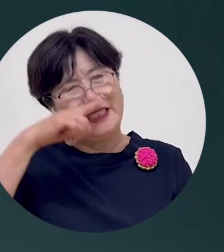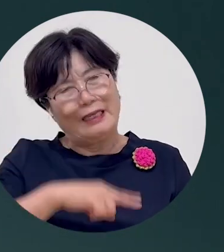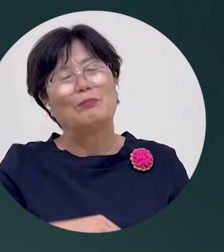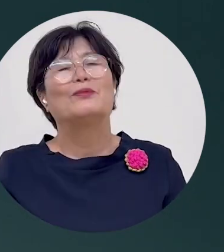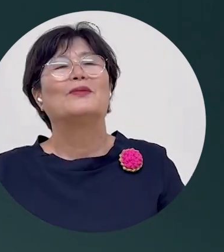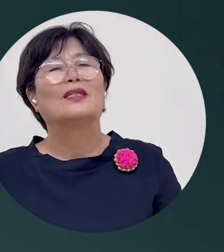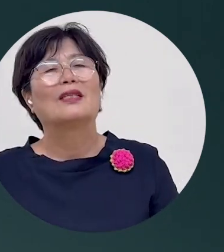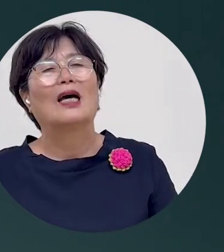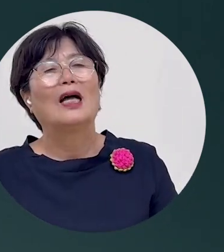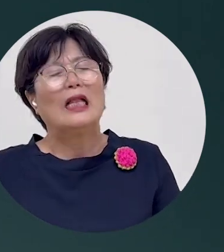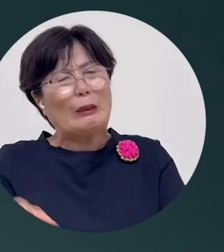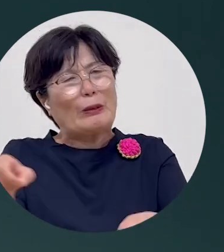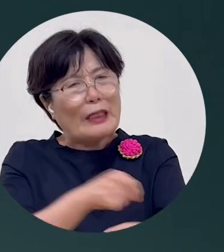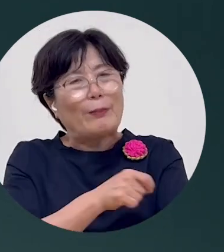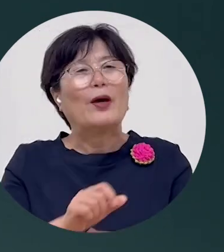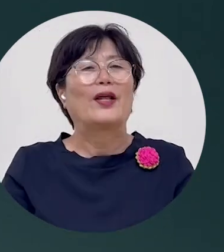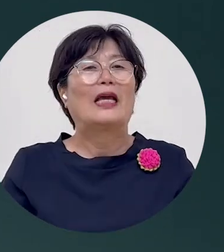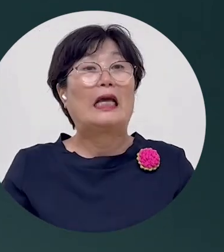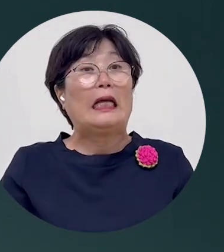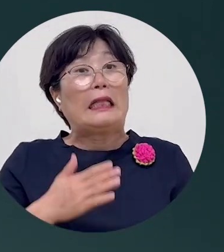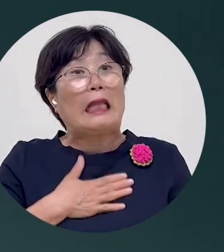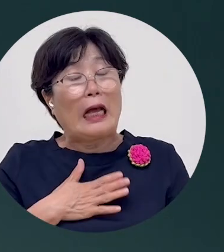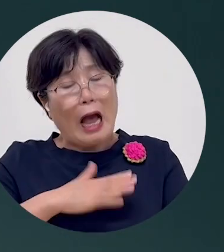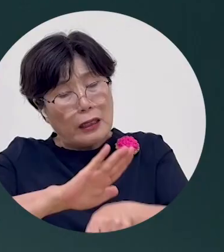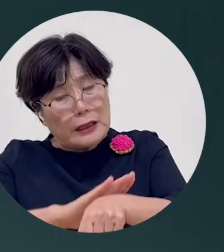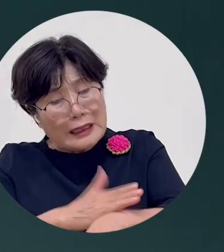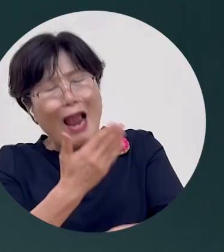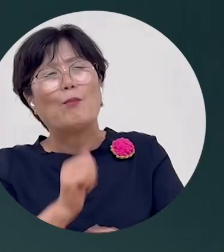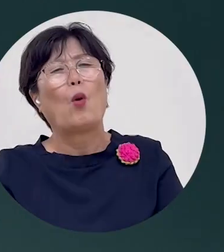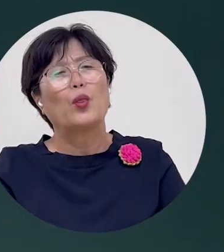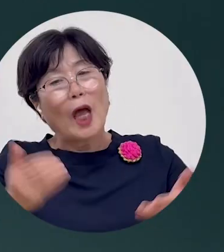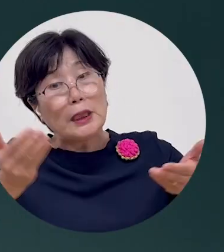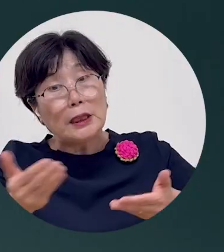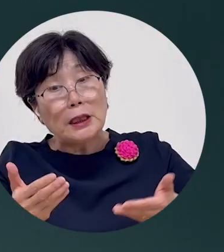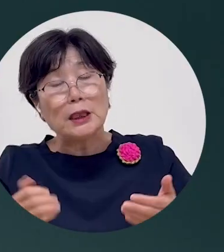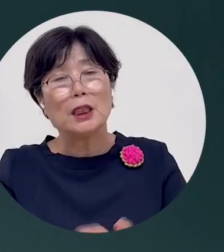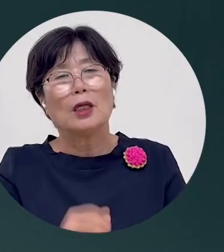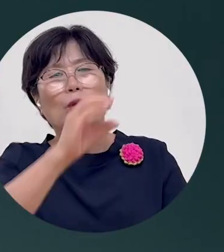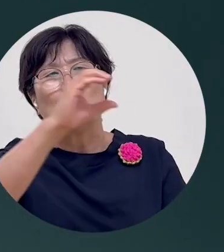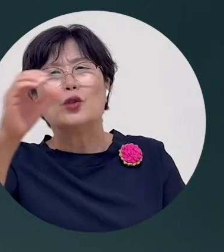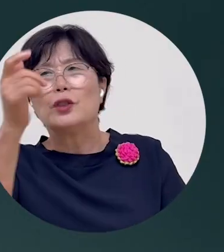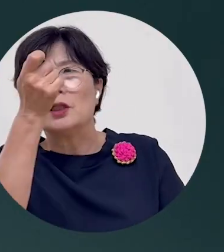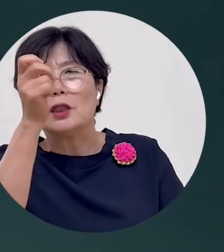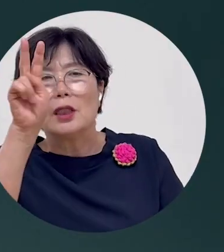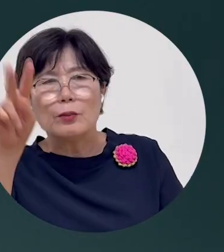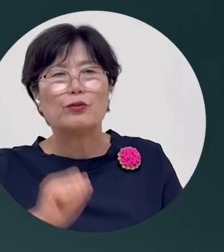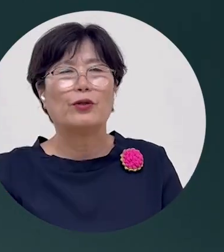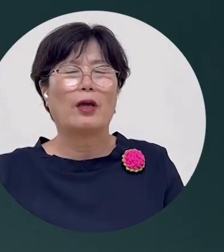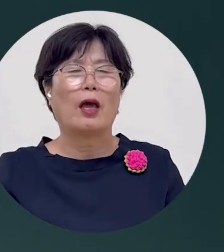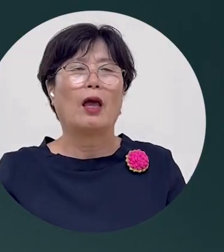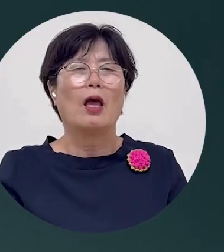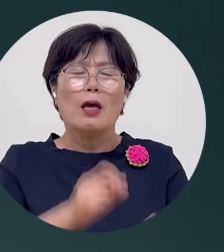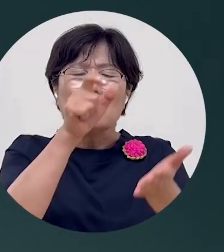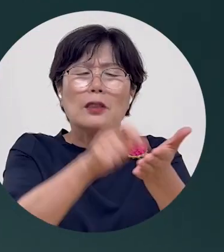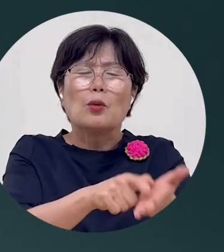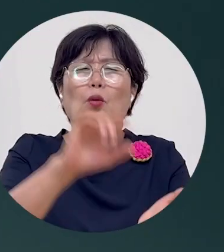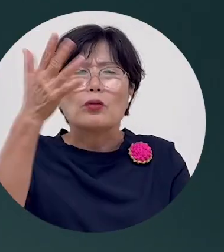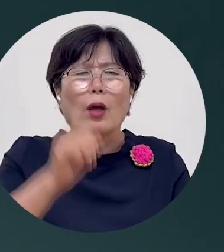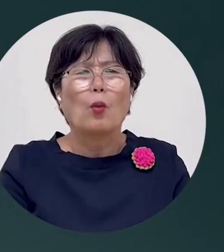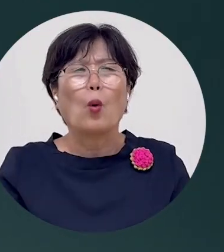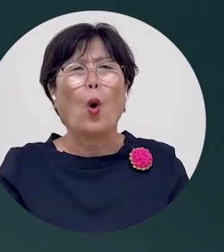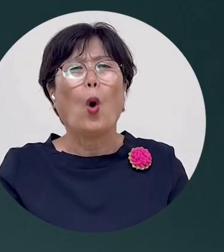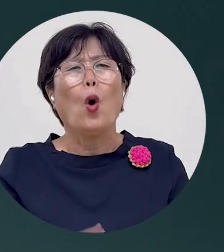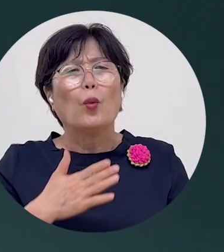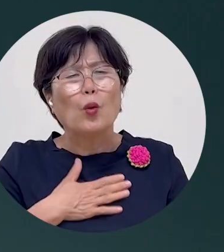특히나 자기가 잘못한 일이 CCTV나 블랙박스에 찍혔다면 절대